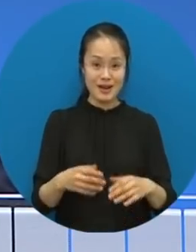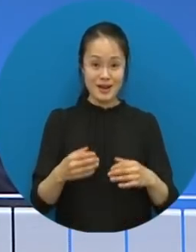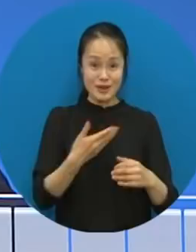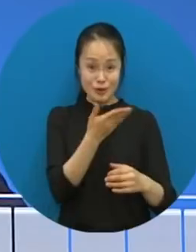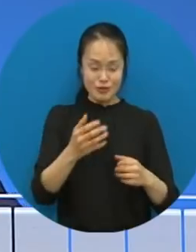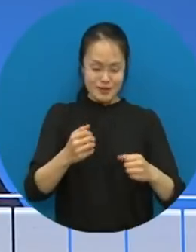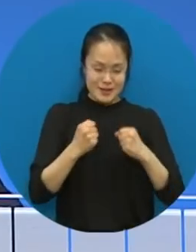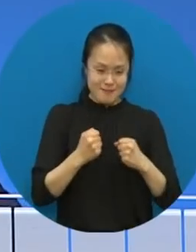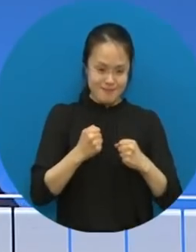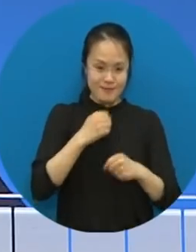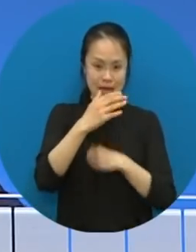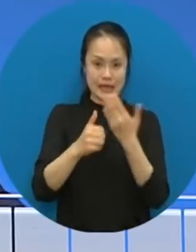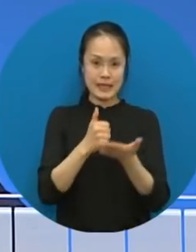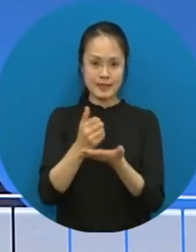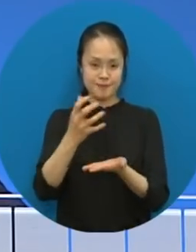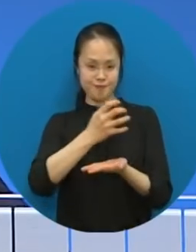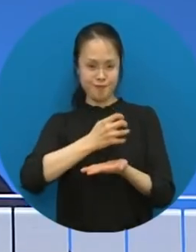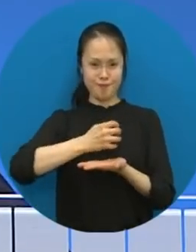하나님께서 환도뼈를 쳐주시고